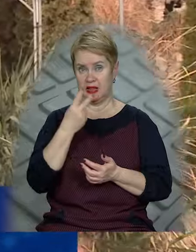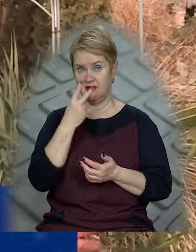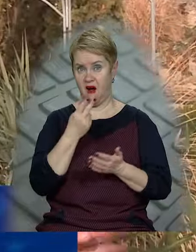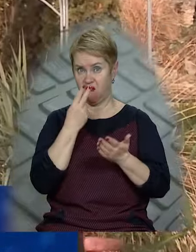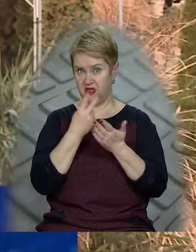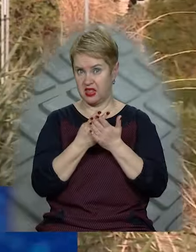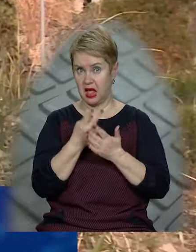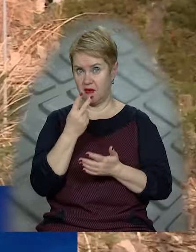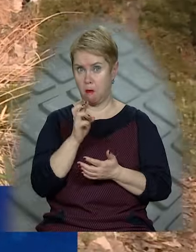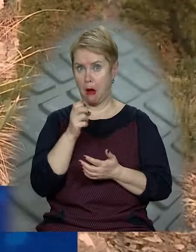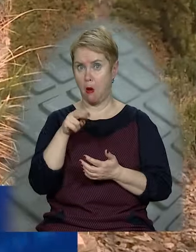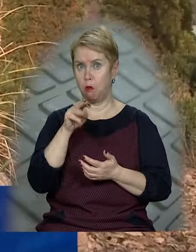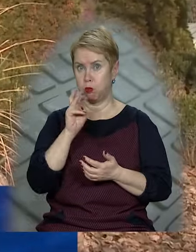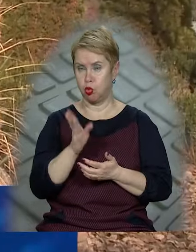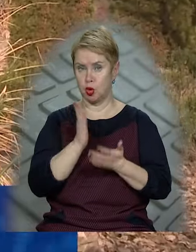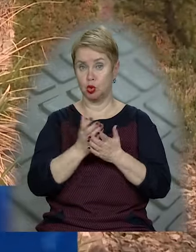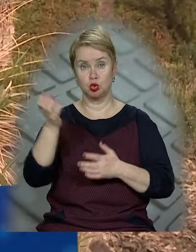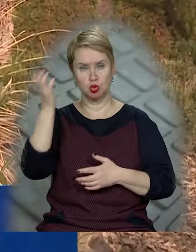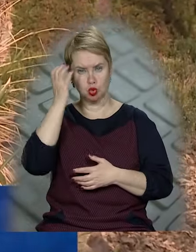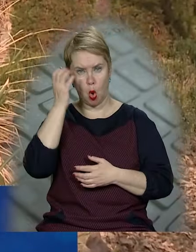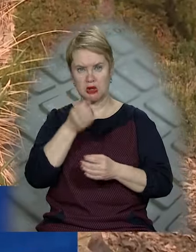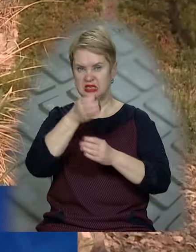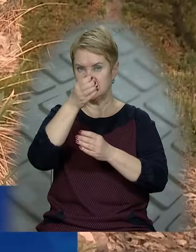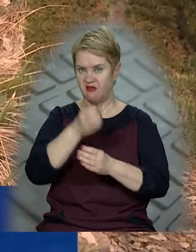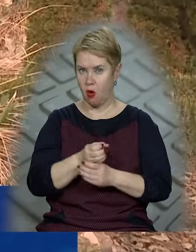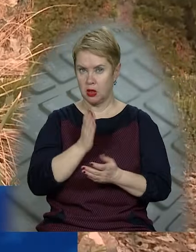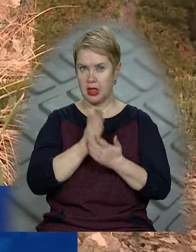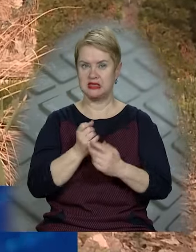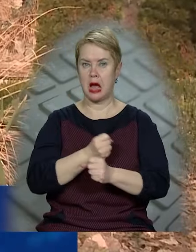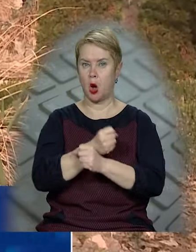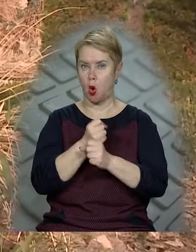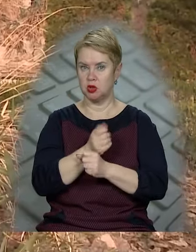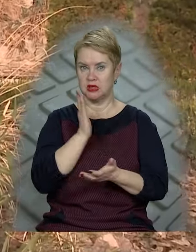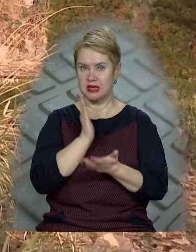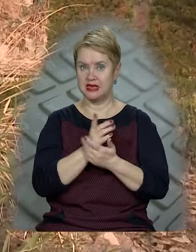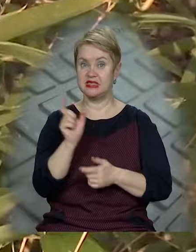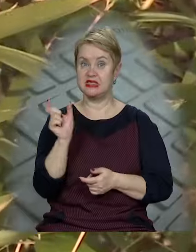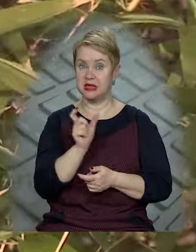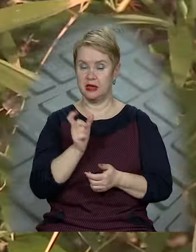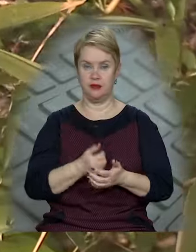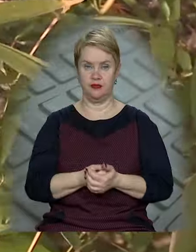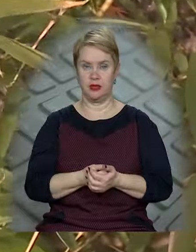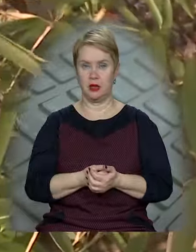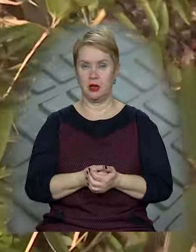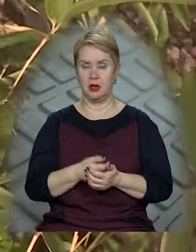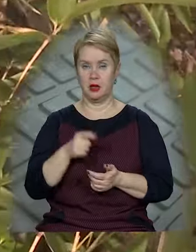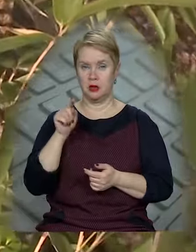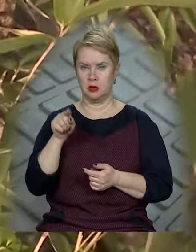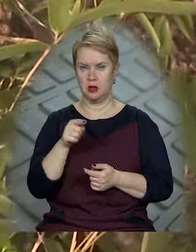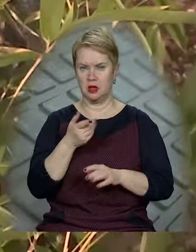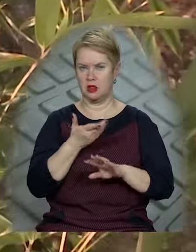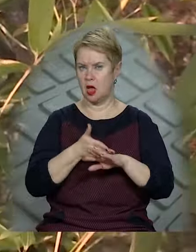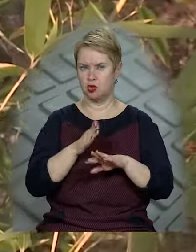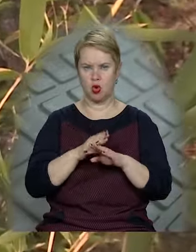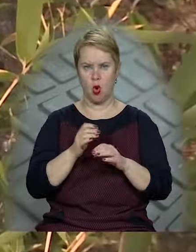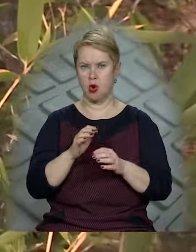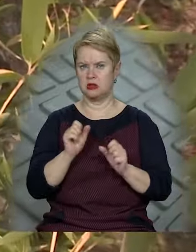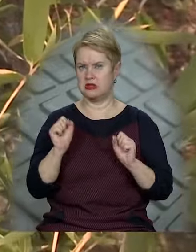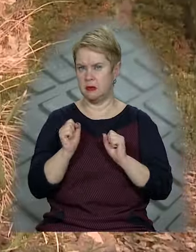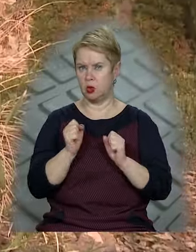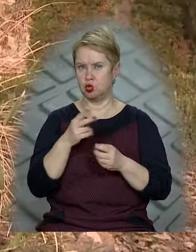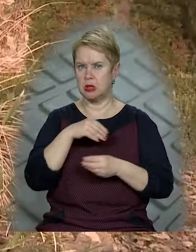бамбука, а вони є ще чорний ствол, є коричневий, є синій. Ну, ті в нас дуже тяжко зимують, їх